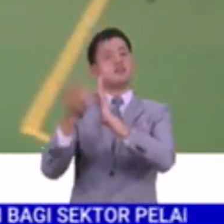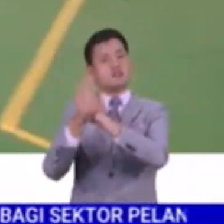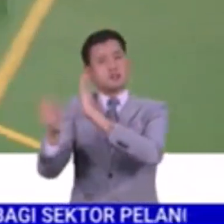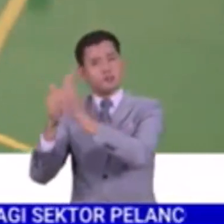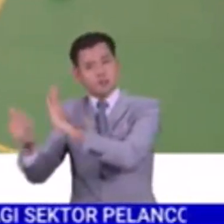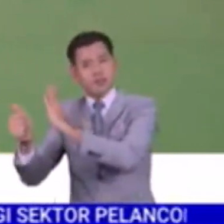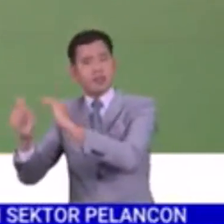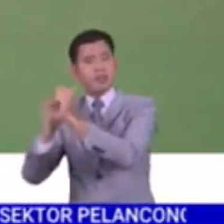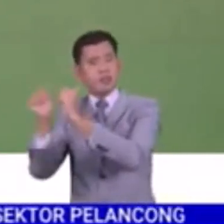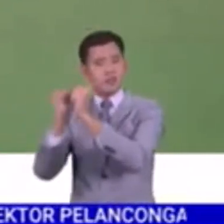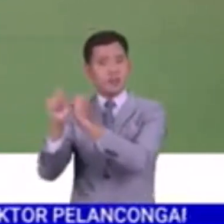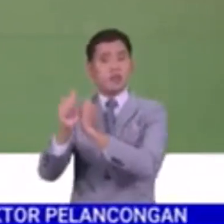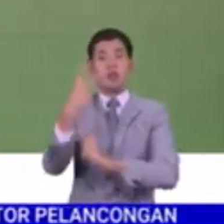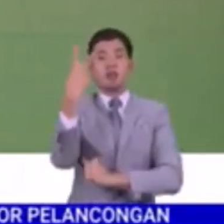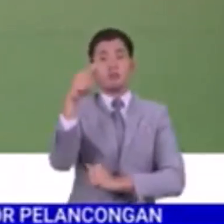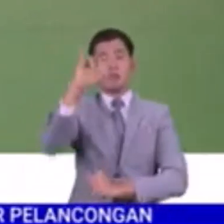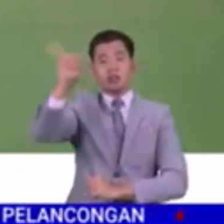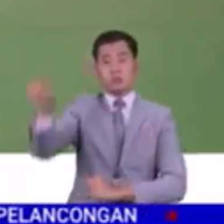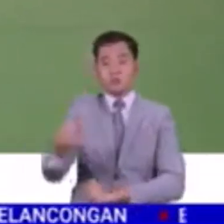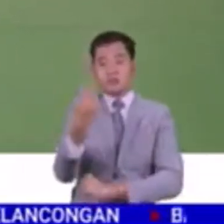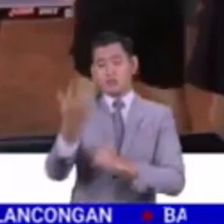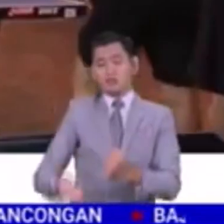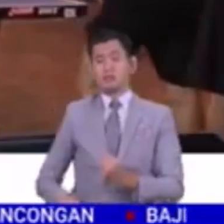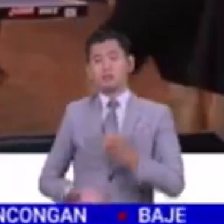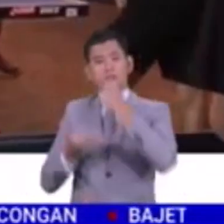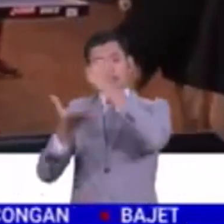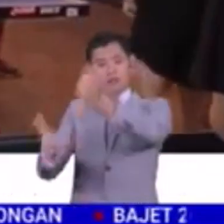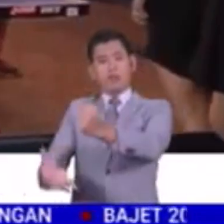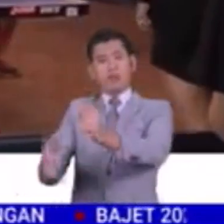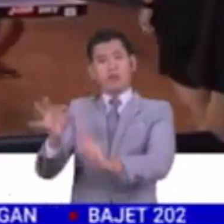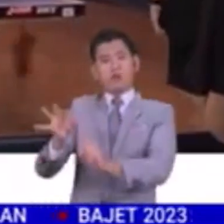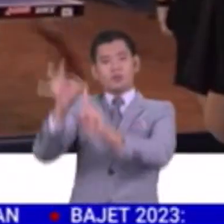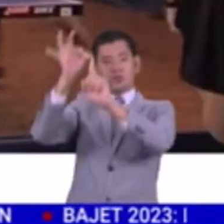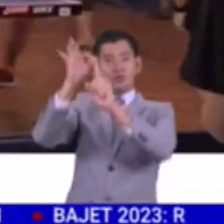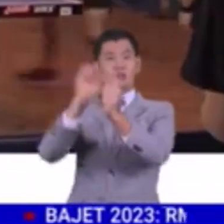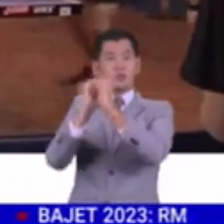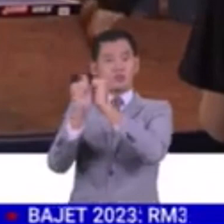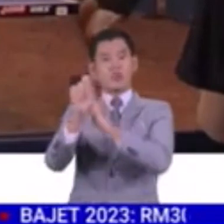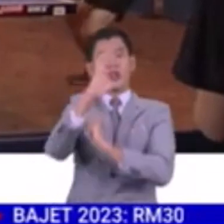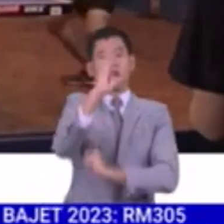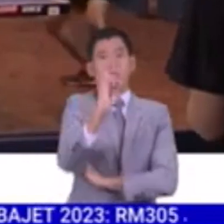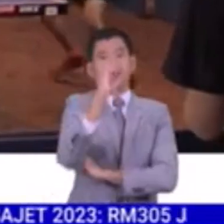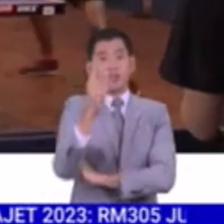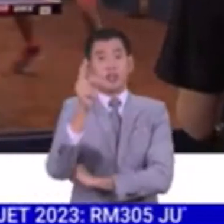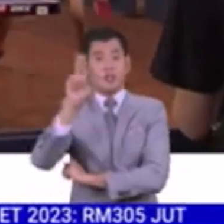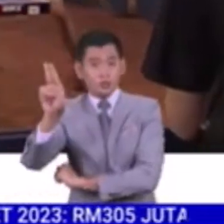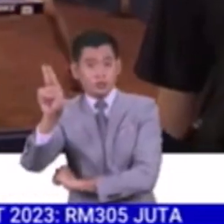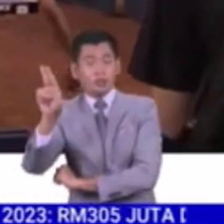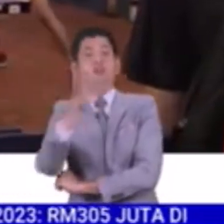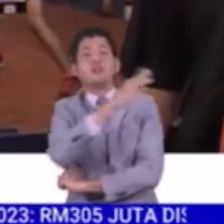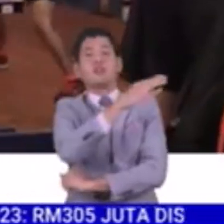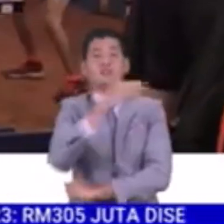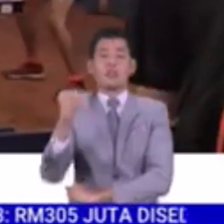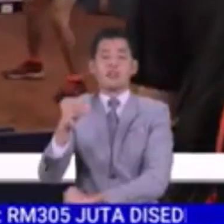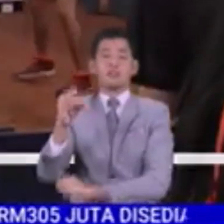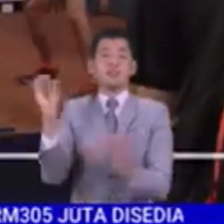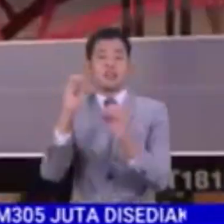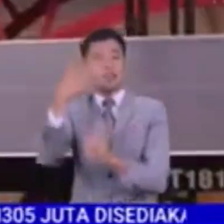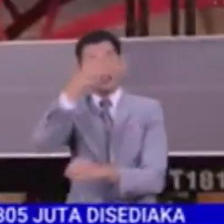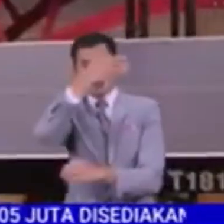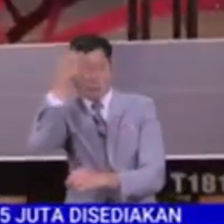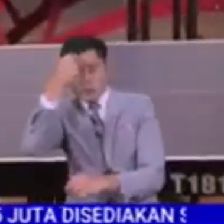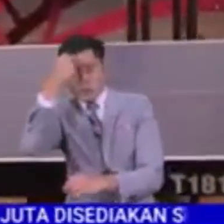baru 12 juta Ringgit di peruntuk khusus untuk pembangunan sukan Oke yuk juga tidak dilupakan kebajikan